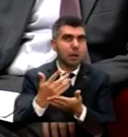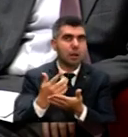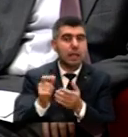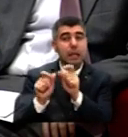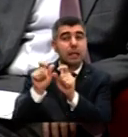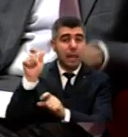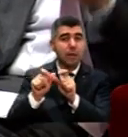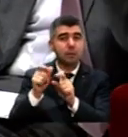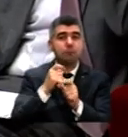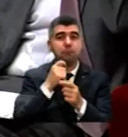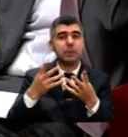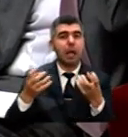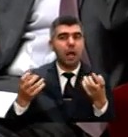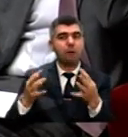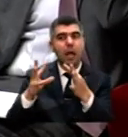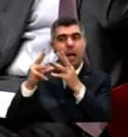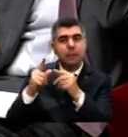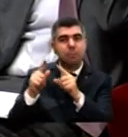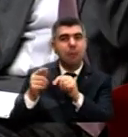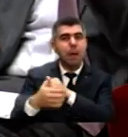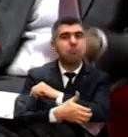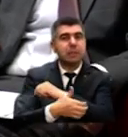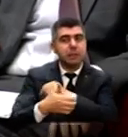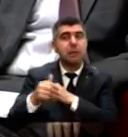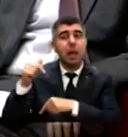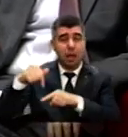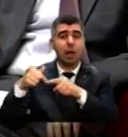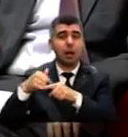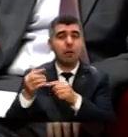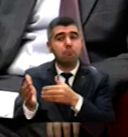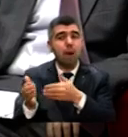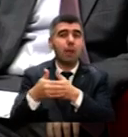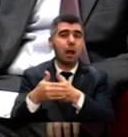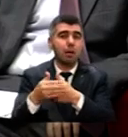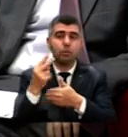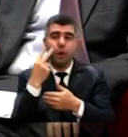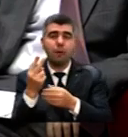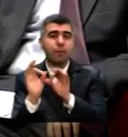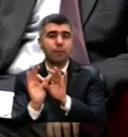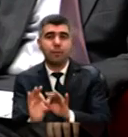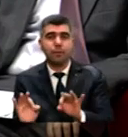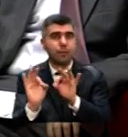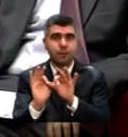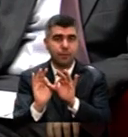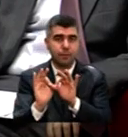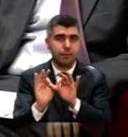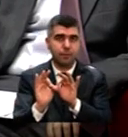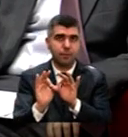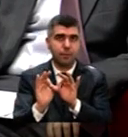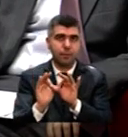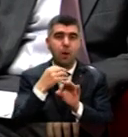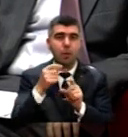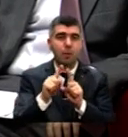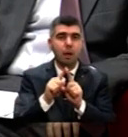حنا تنقول ما حاسبينهم جاع الفقراء راه ممكن نوصلوا لهم، لان صندوق المقاصه بوحديته تيدي للمجتمع ماشي ليا ماشي